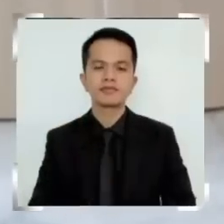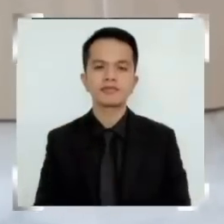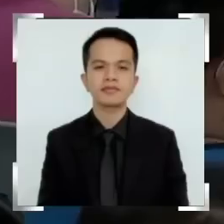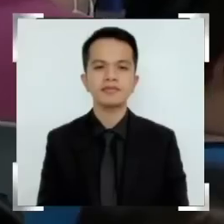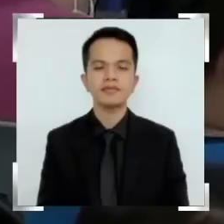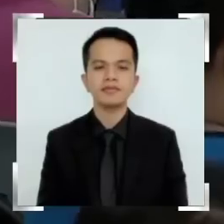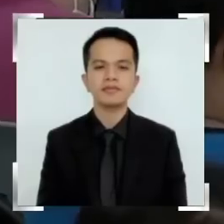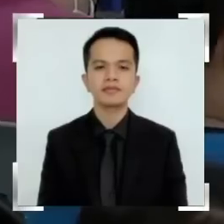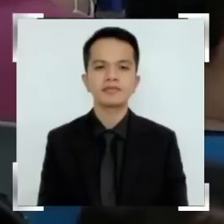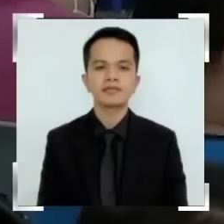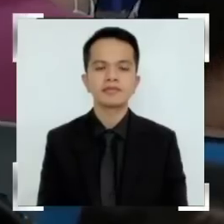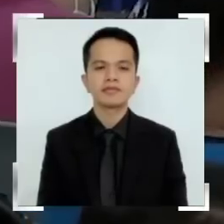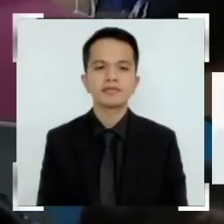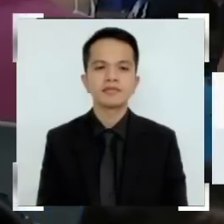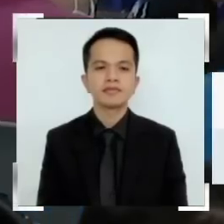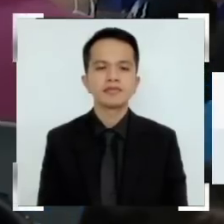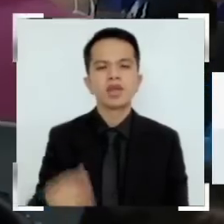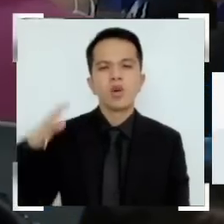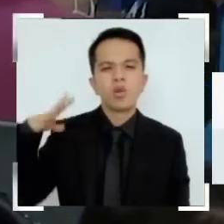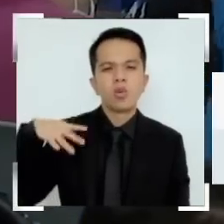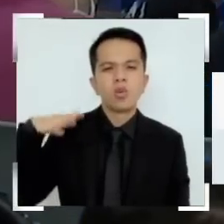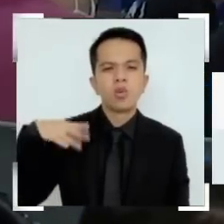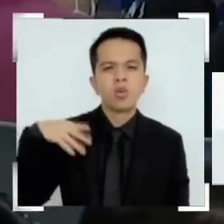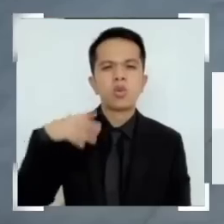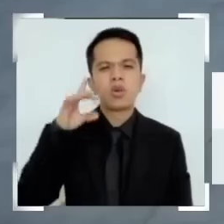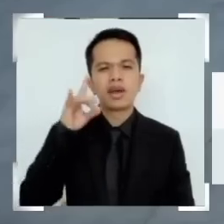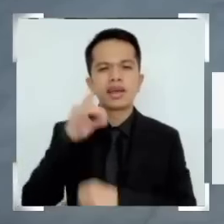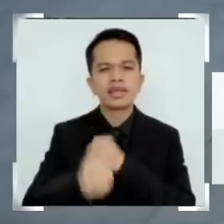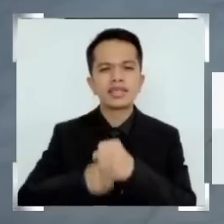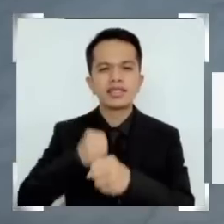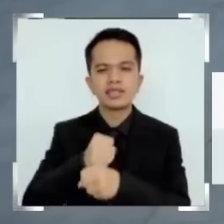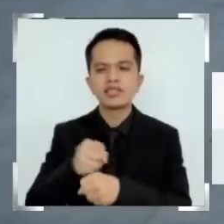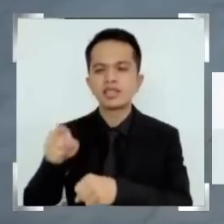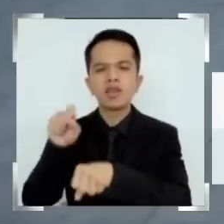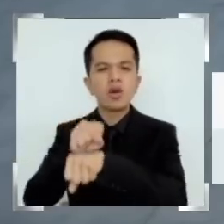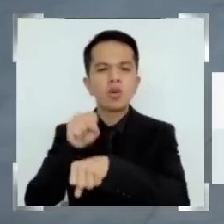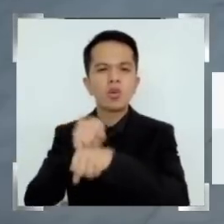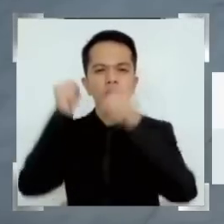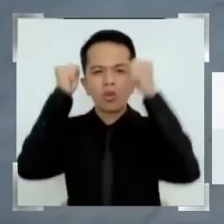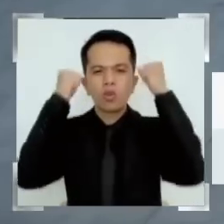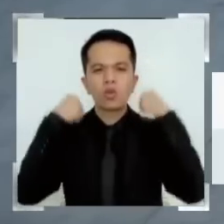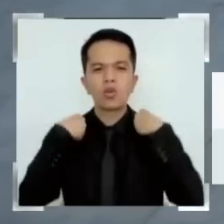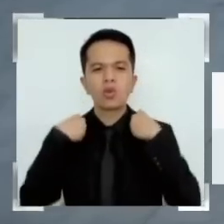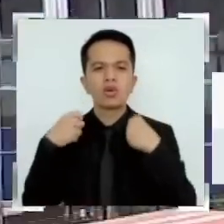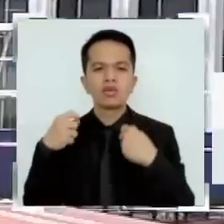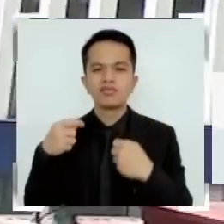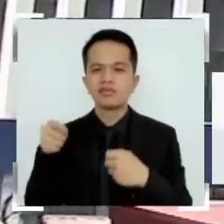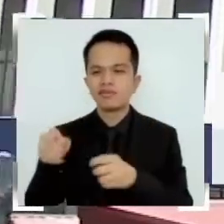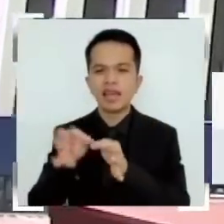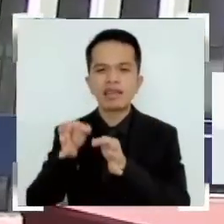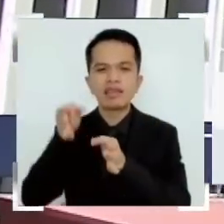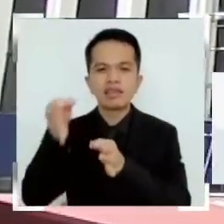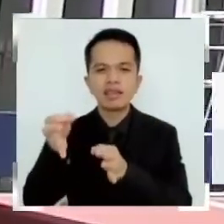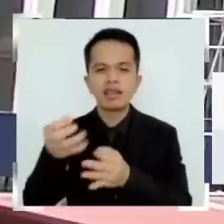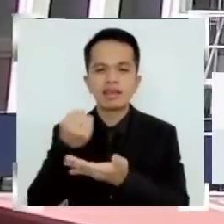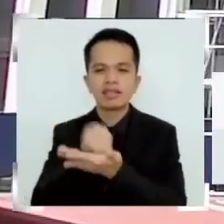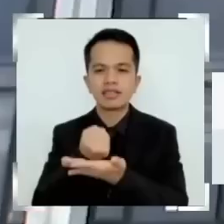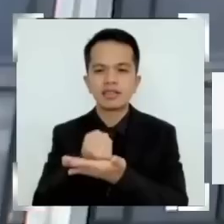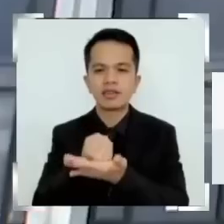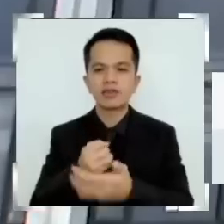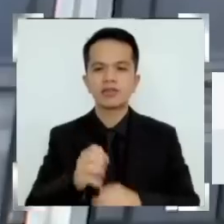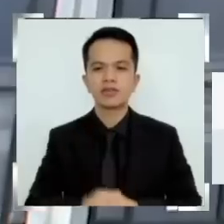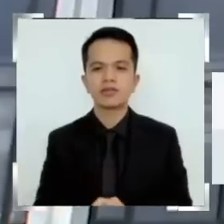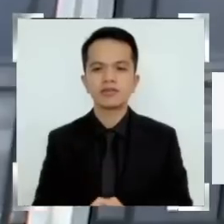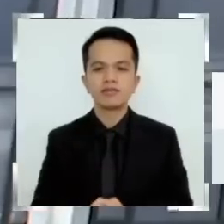8 taon ang hinihintay ng mahigit 10,000 OFW na nagtrabaho sa Saudi Arabia ang kanilang delayed na sahod at benepisyo. Pero sabi ng Department of